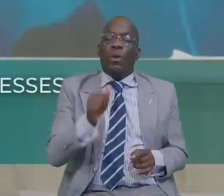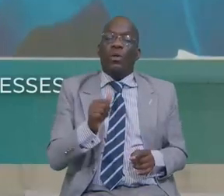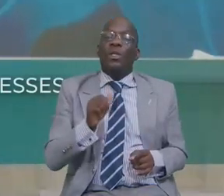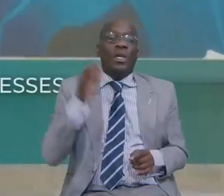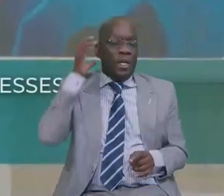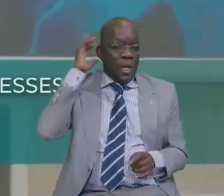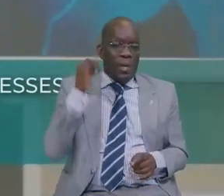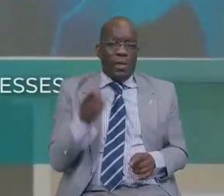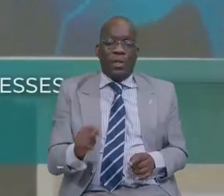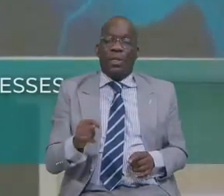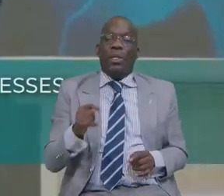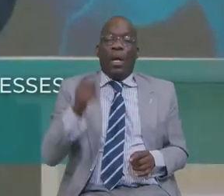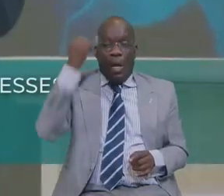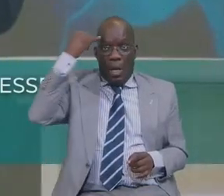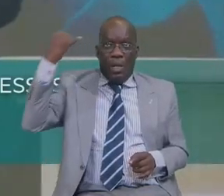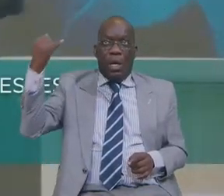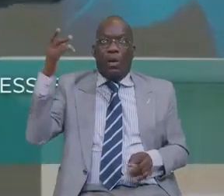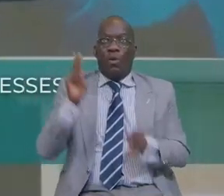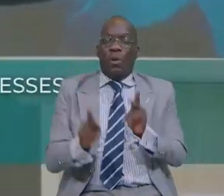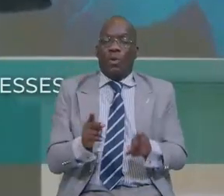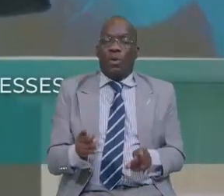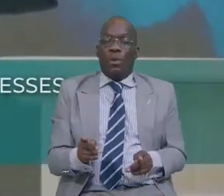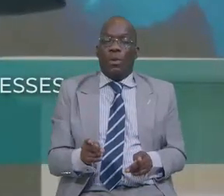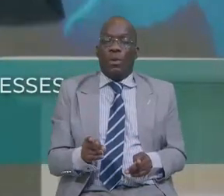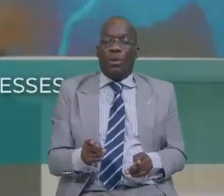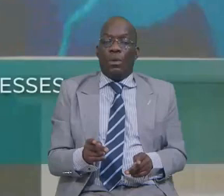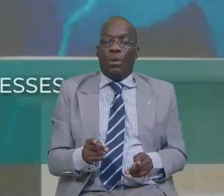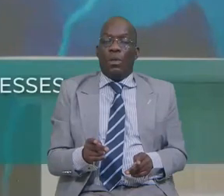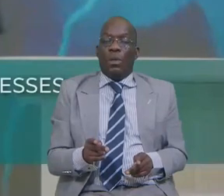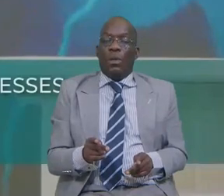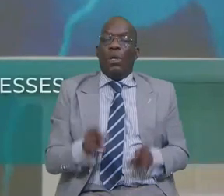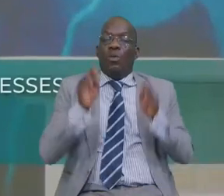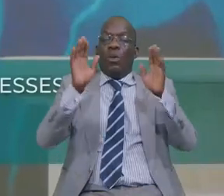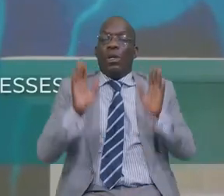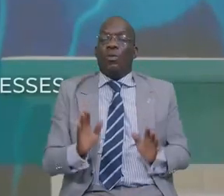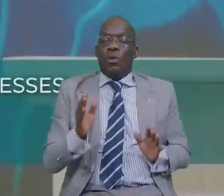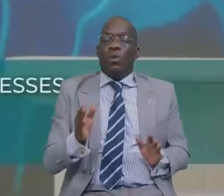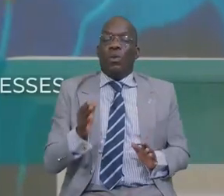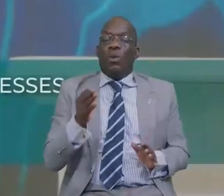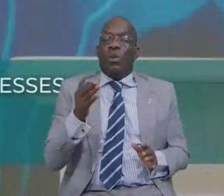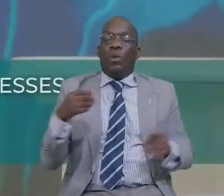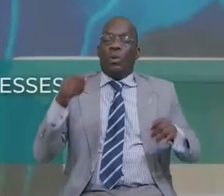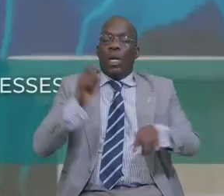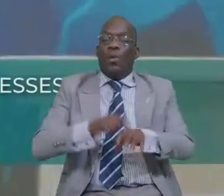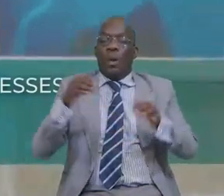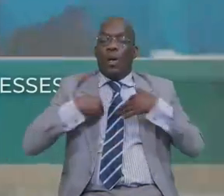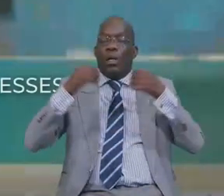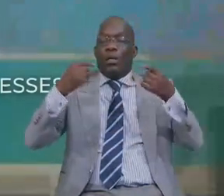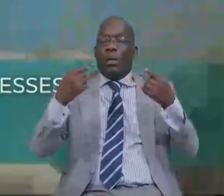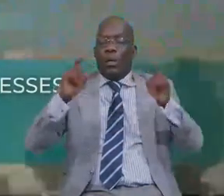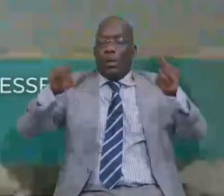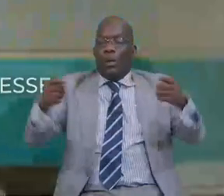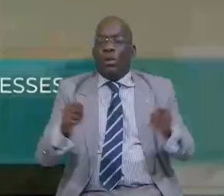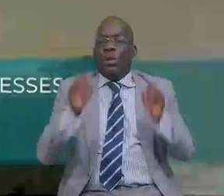en écoutant les idées des théologiens. Oh, les jours des miracles sont passés, les miracles n'auront plus